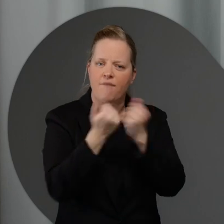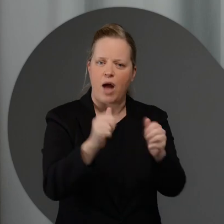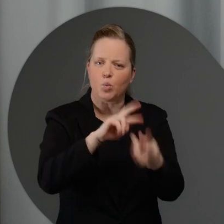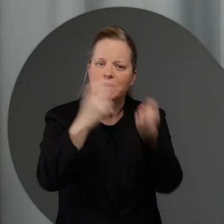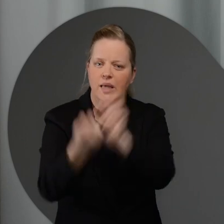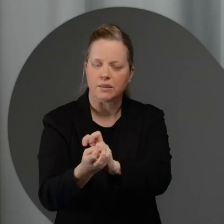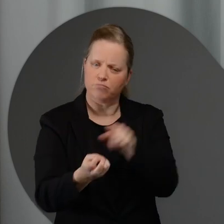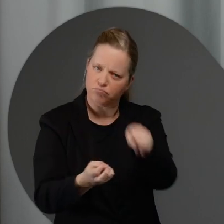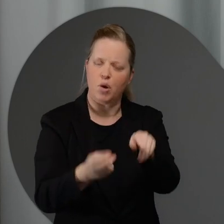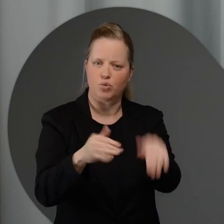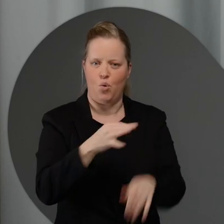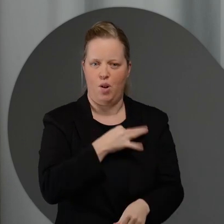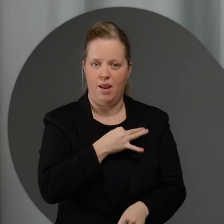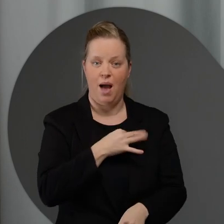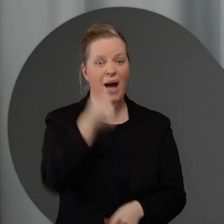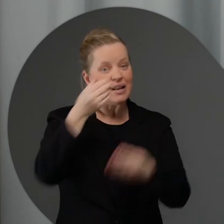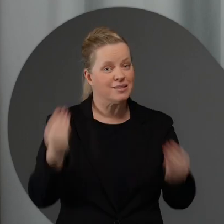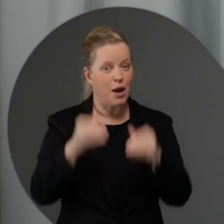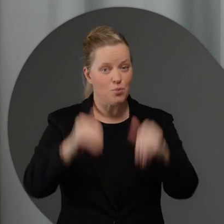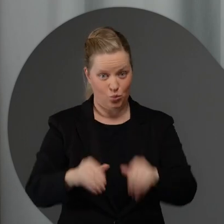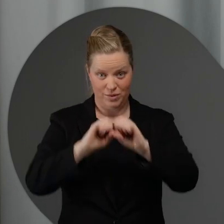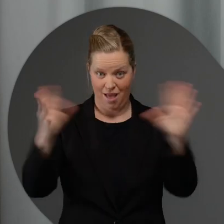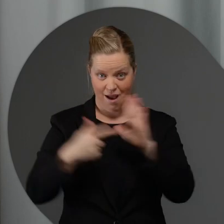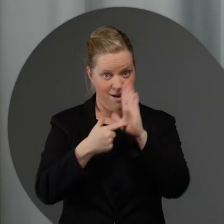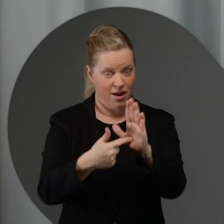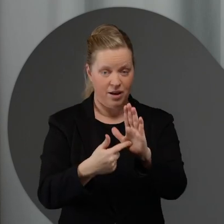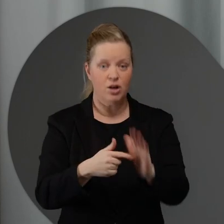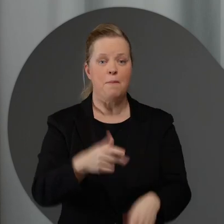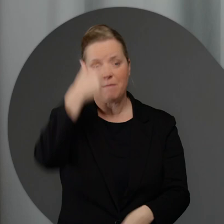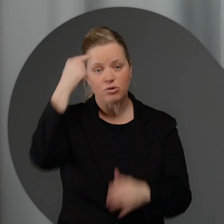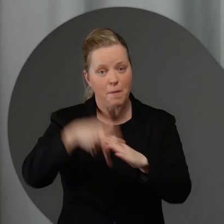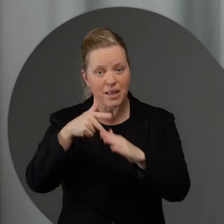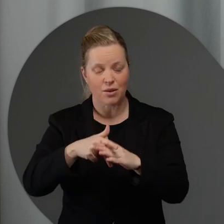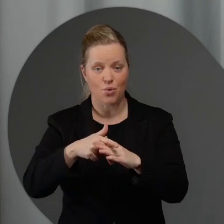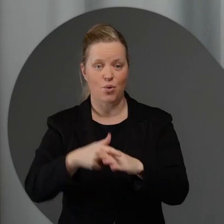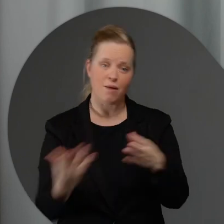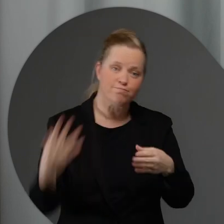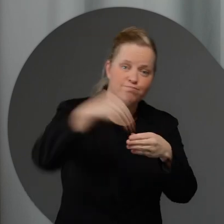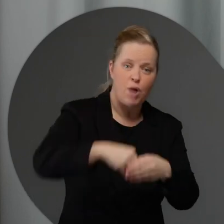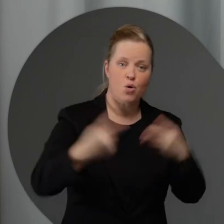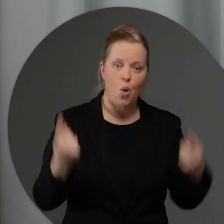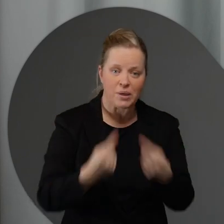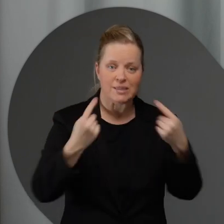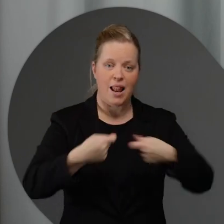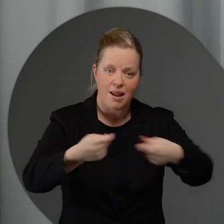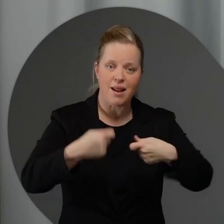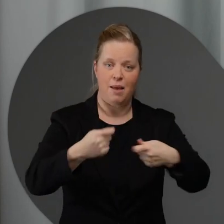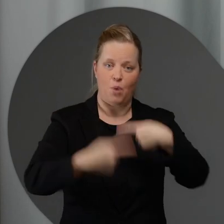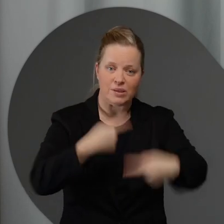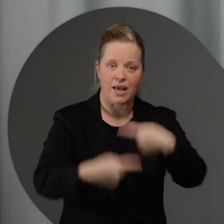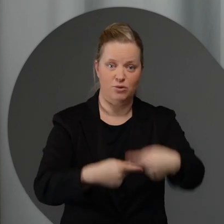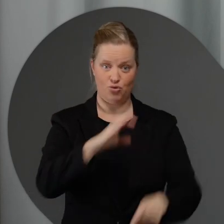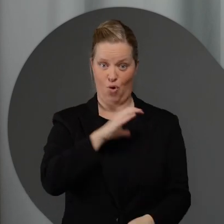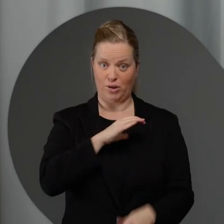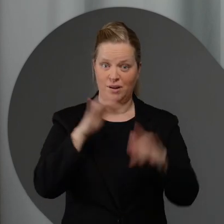einsetzen wollen. Man sollte einmal eines sehen, die Chancen, die darin bestehen, dass man Menschen mit Behinderungen auch einbindet in den kommerziellen Prozess.